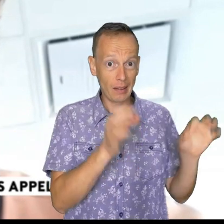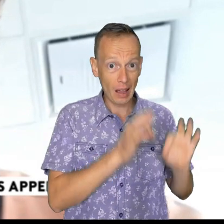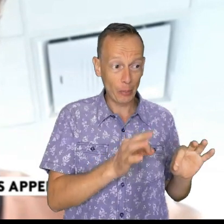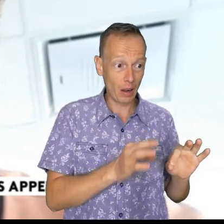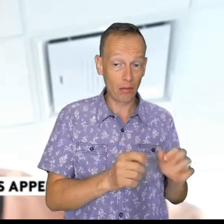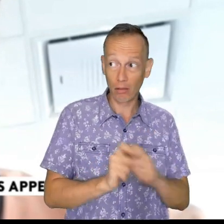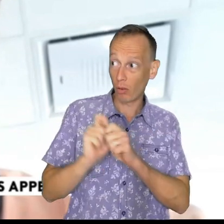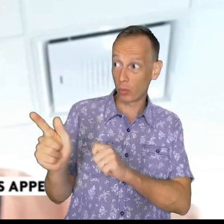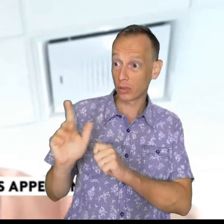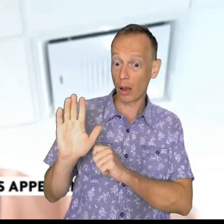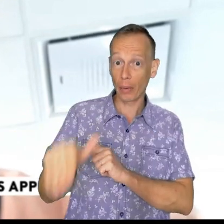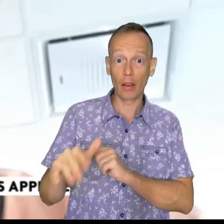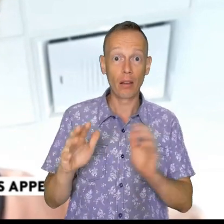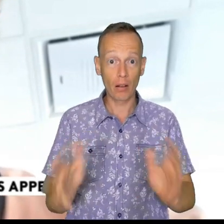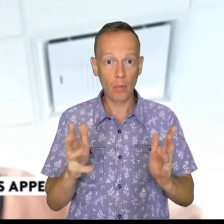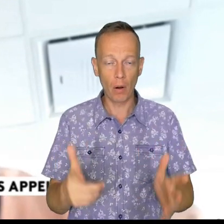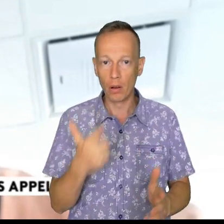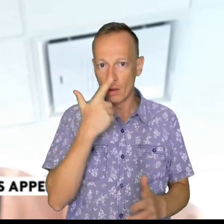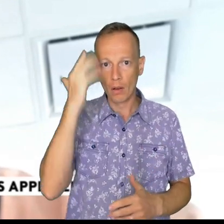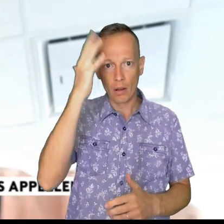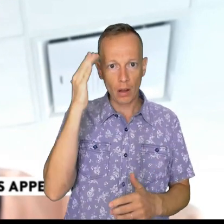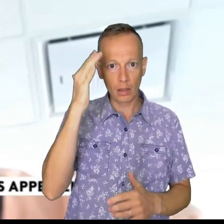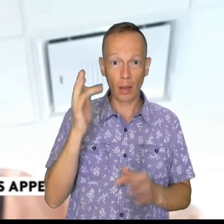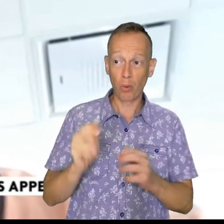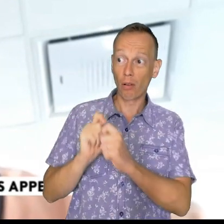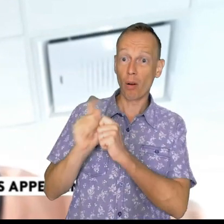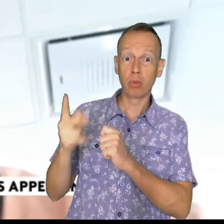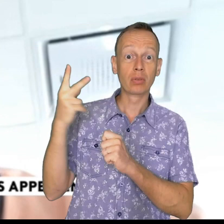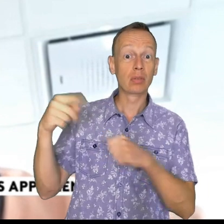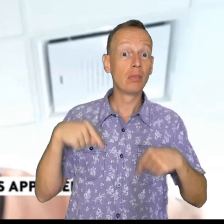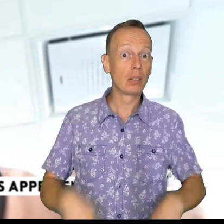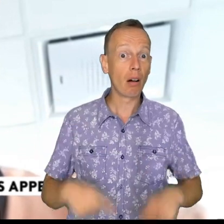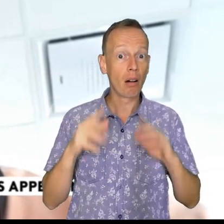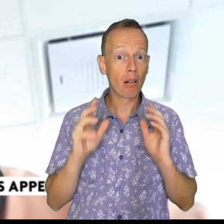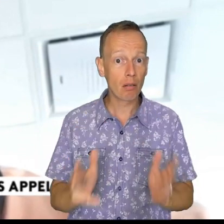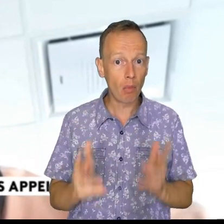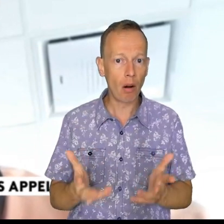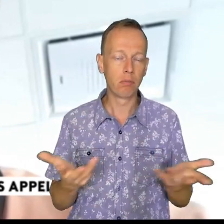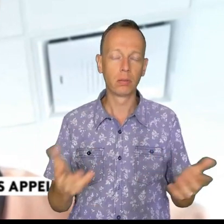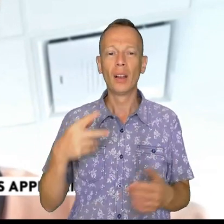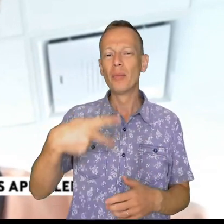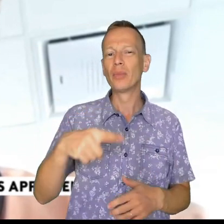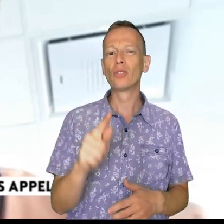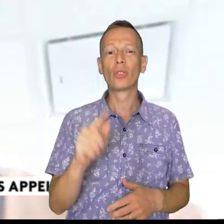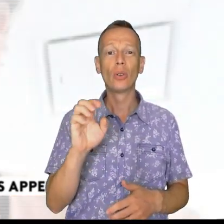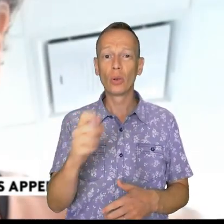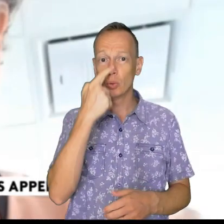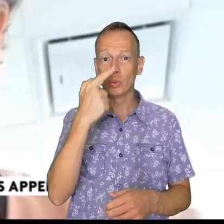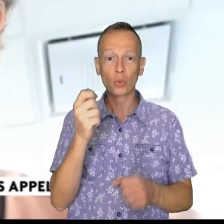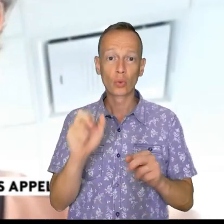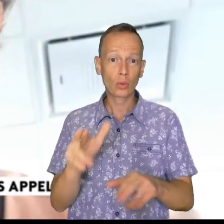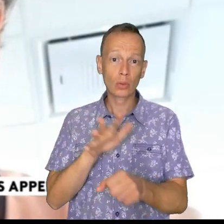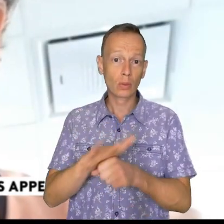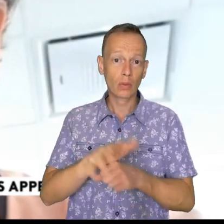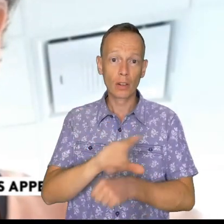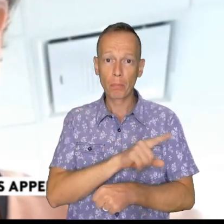faudra rembourser. Et aujourd'hui, il y a une grande inconnue sur les remboursements. Et puis, les PGE, à un moment donné, ne vont pas suffire. Aujourd'hui, on